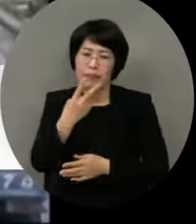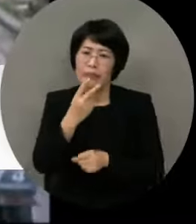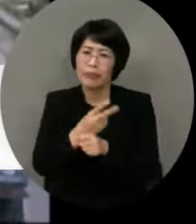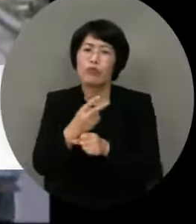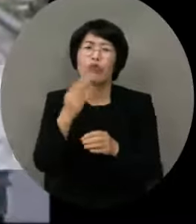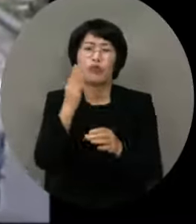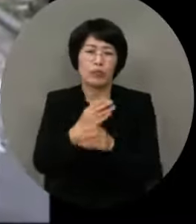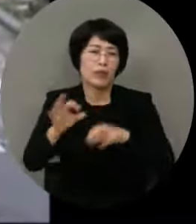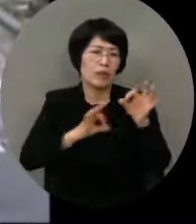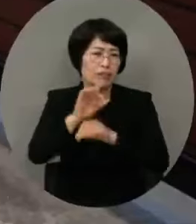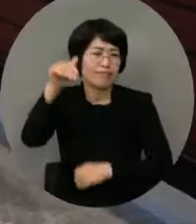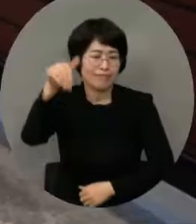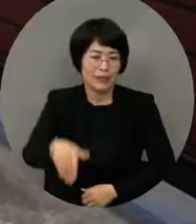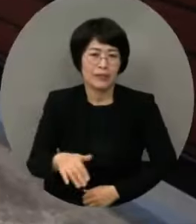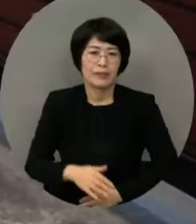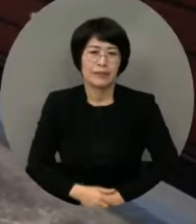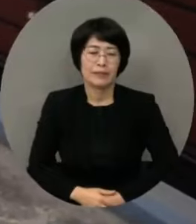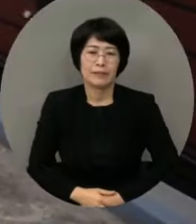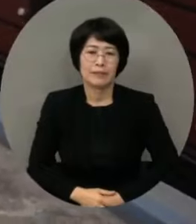급속히 쇠락했습니다.